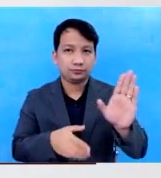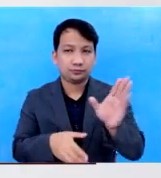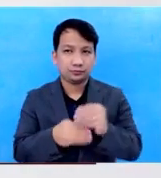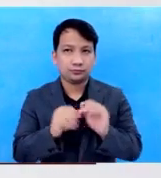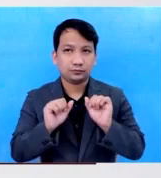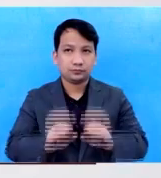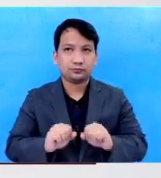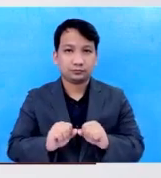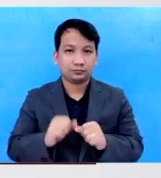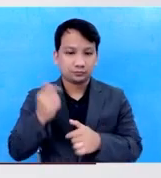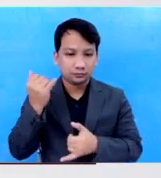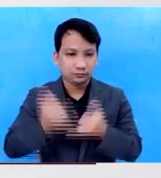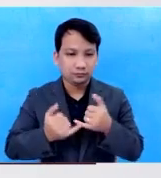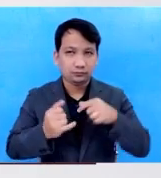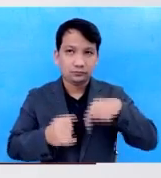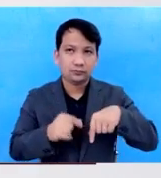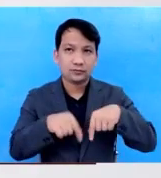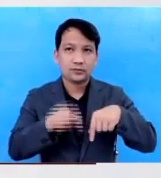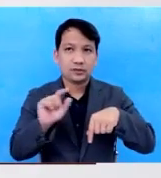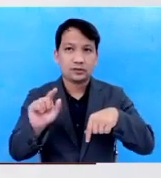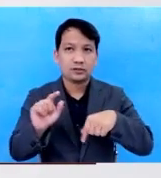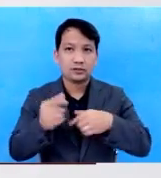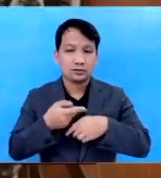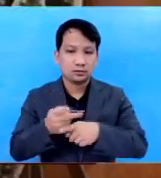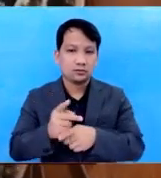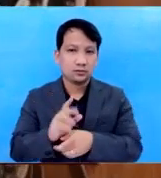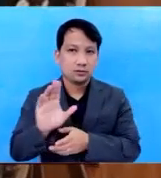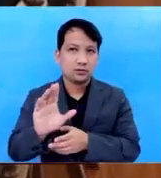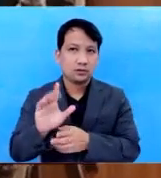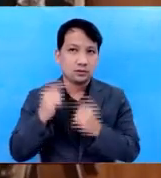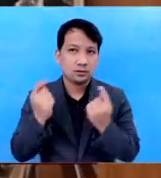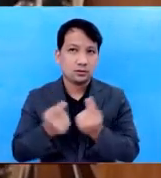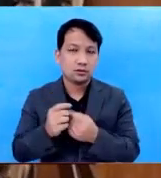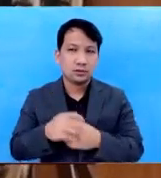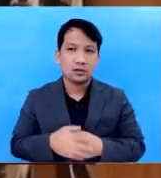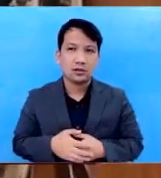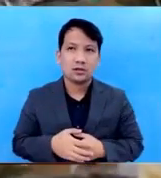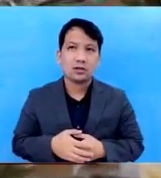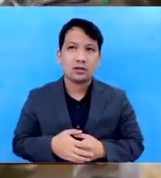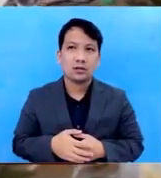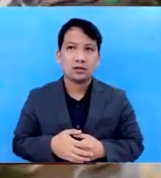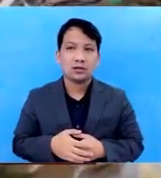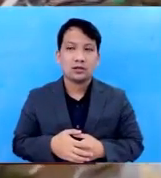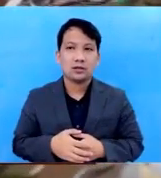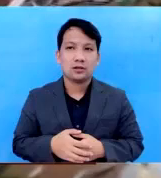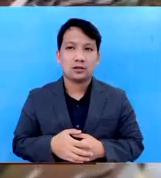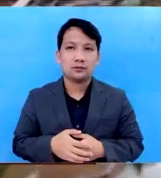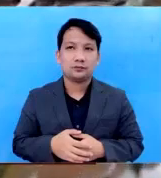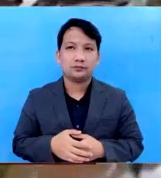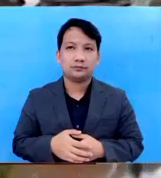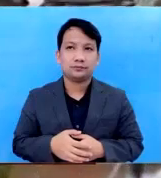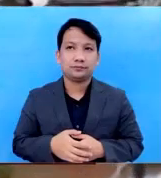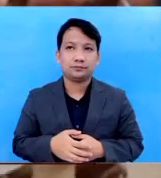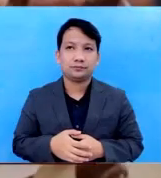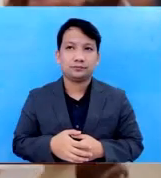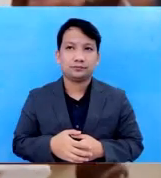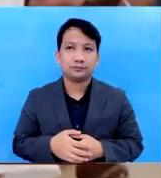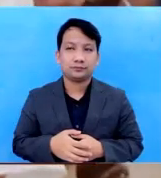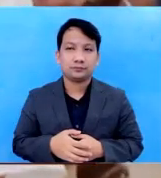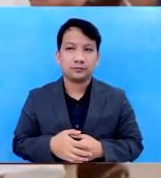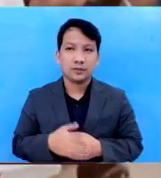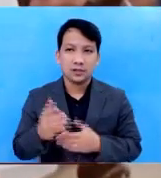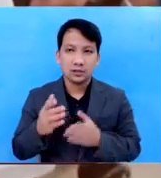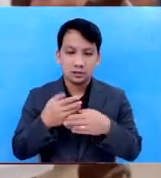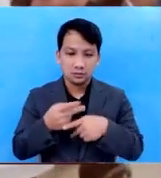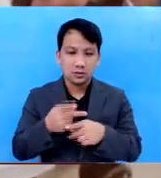last quarter is the harvesting time. Kahapon sa consultation meeting kasama ang food manufacturers, binanggit